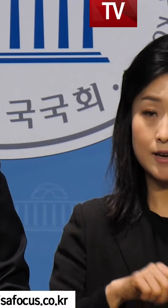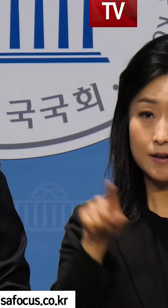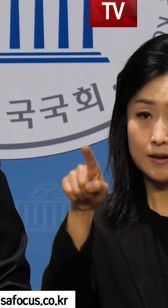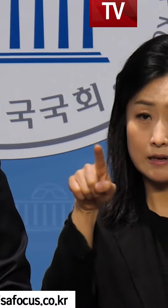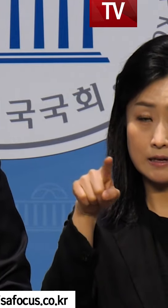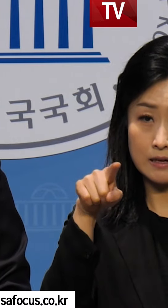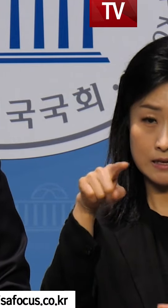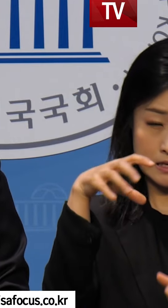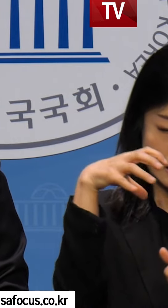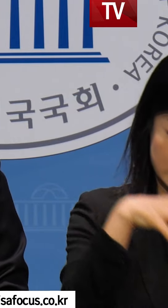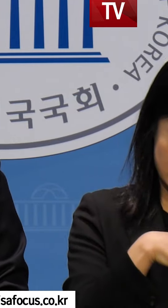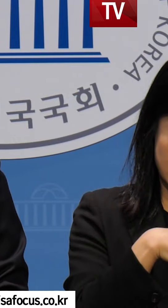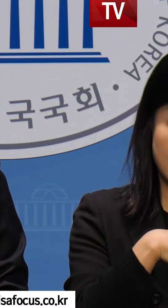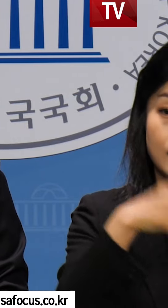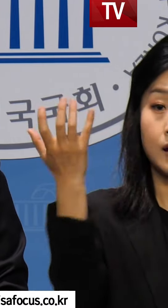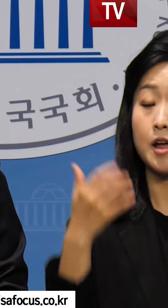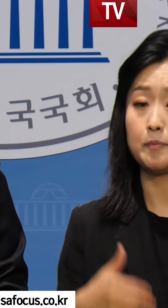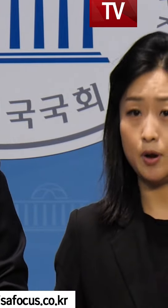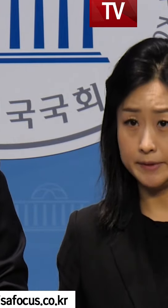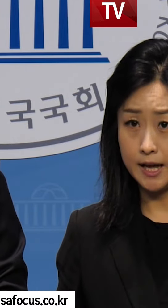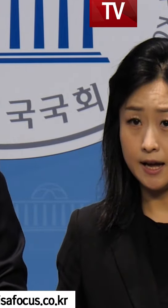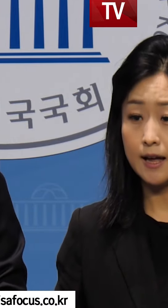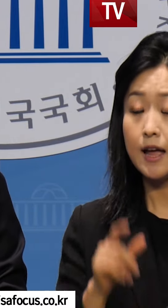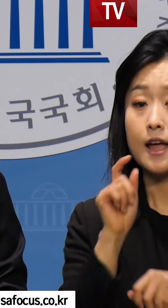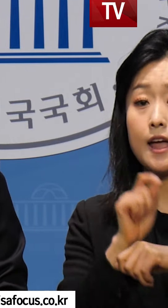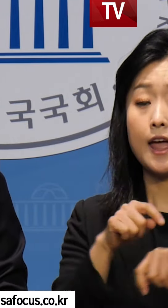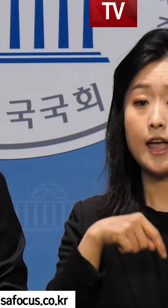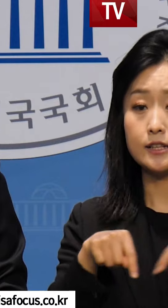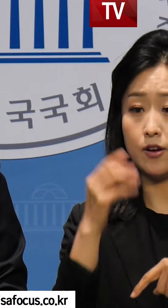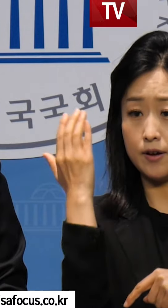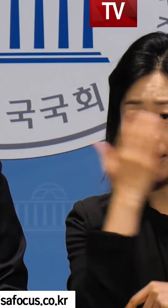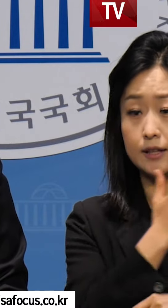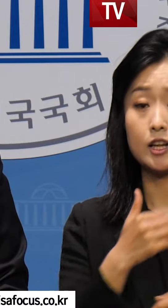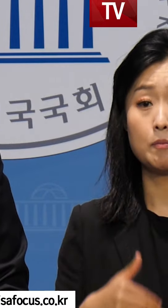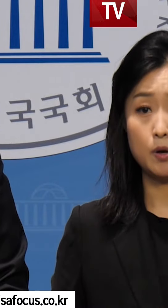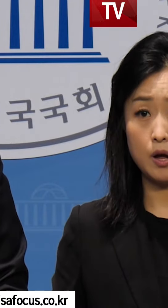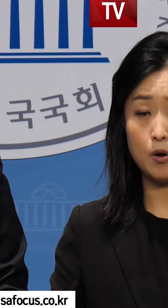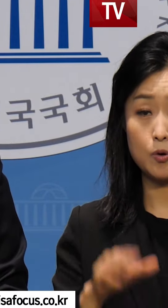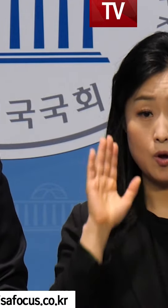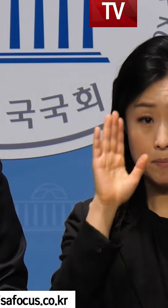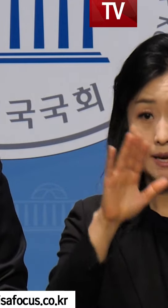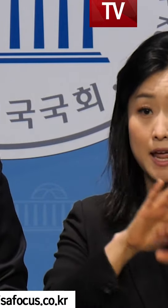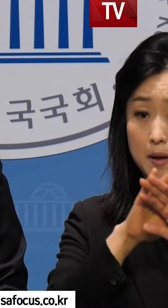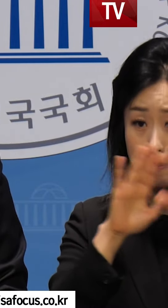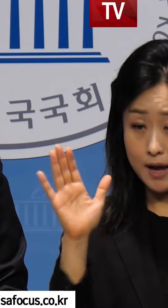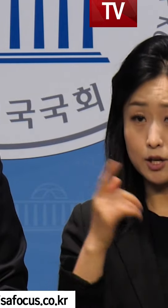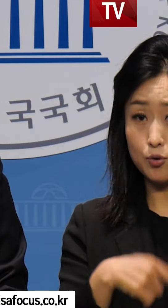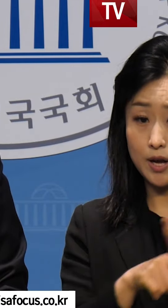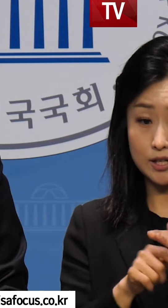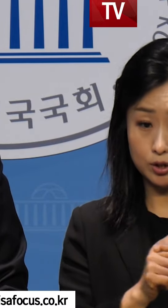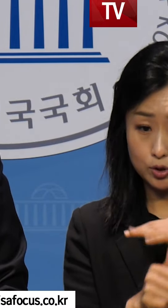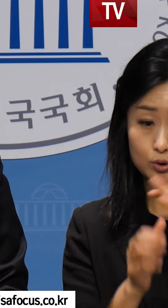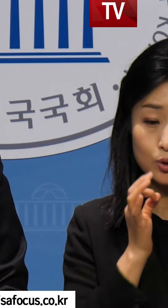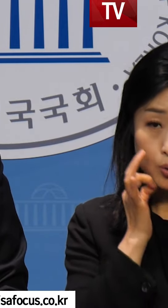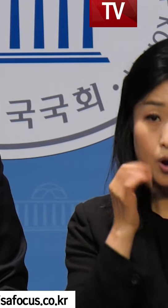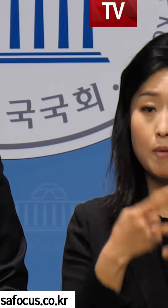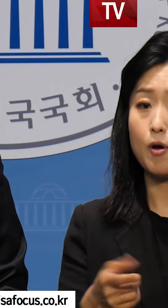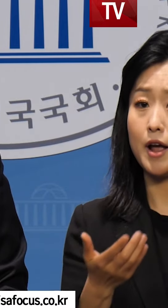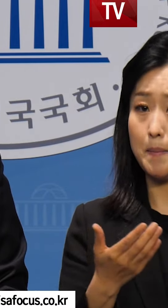투명한 행정이 담보되지 않는 한 체육계의 미래는 없습니다. 선수들의 노력이 정당하게